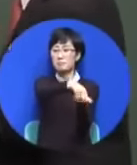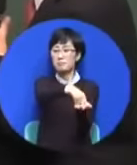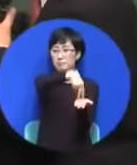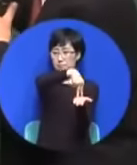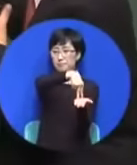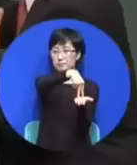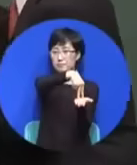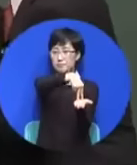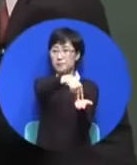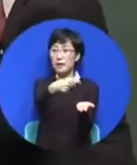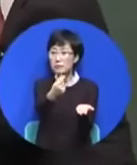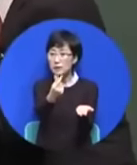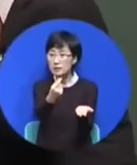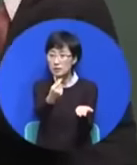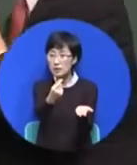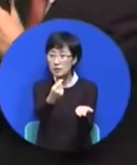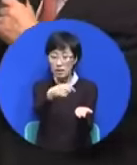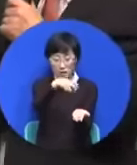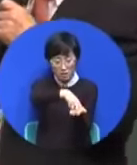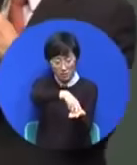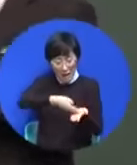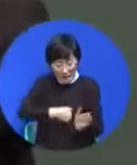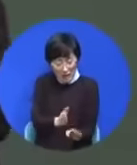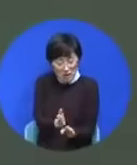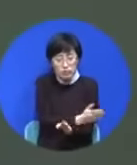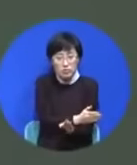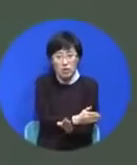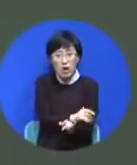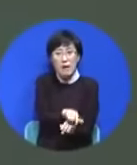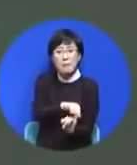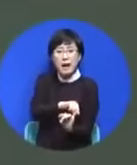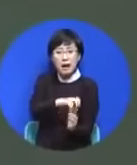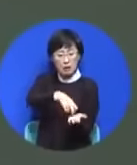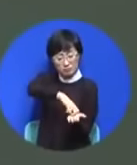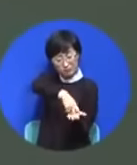한번도 이렇게 없는 안